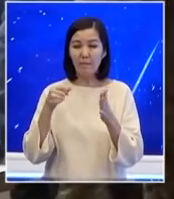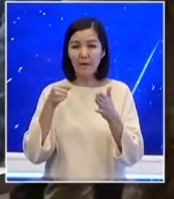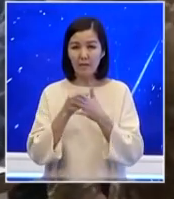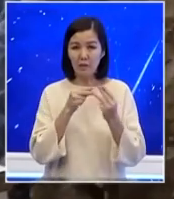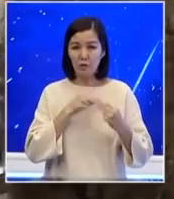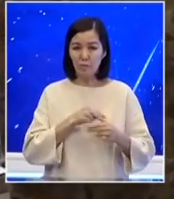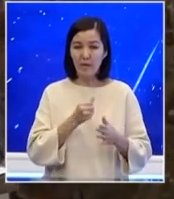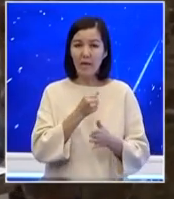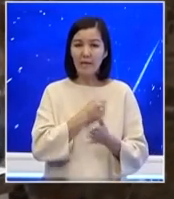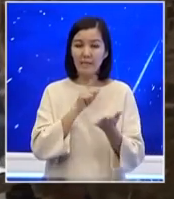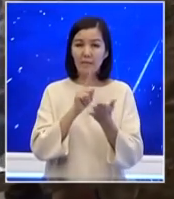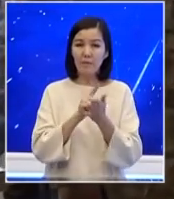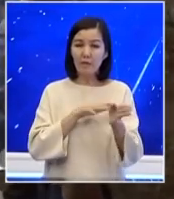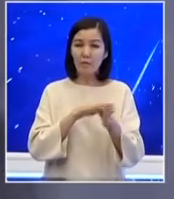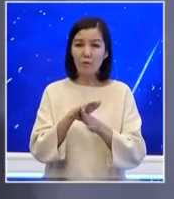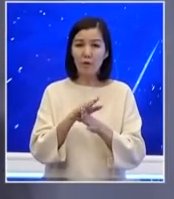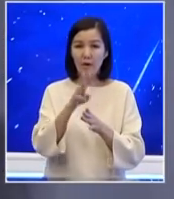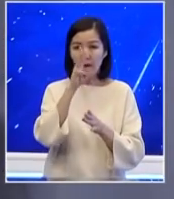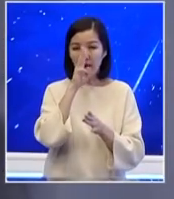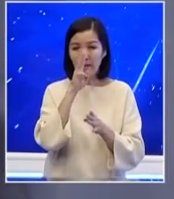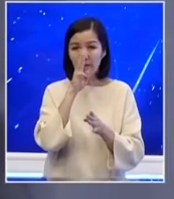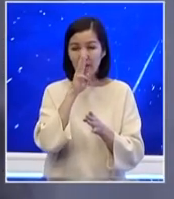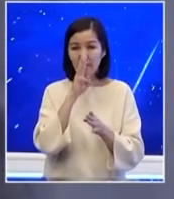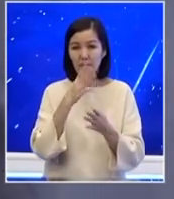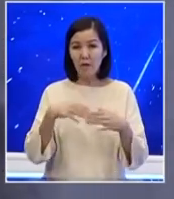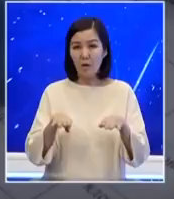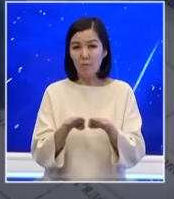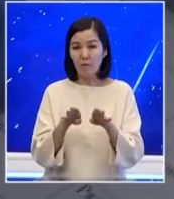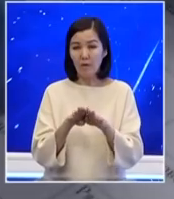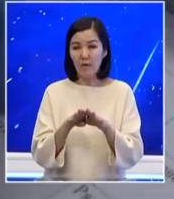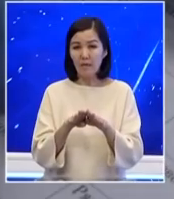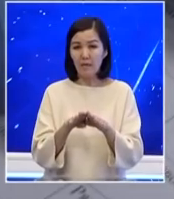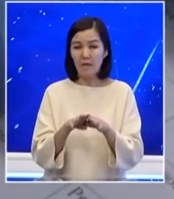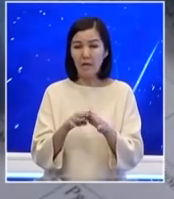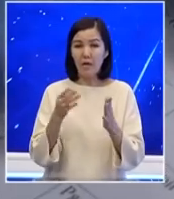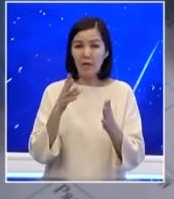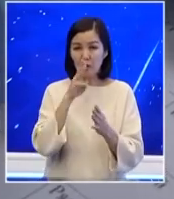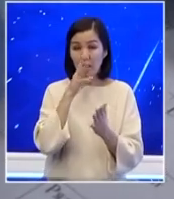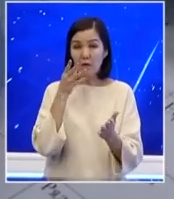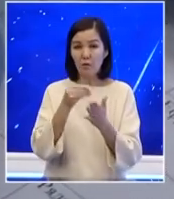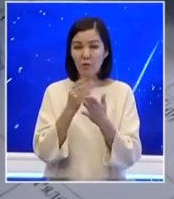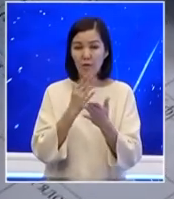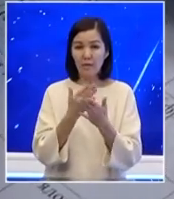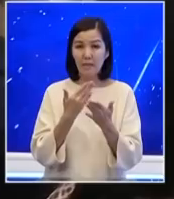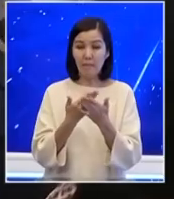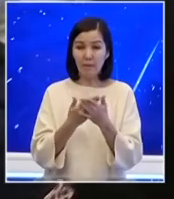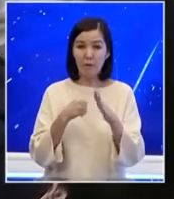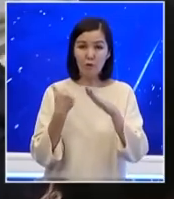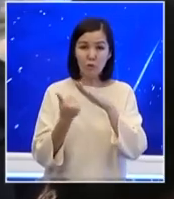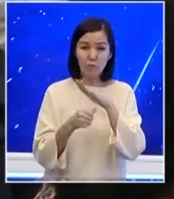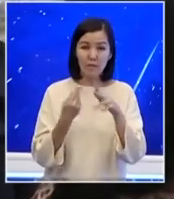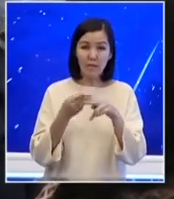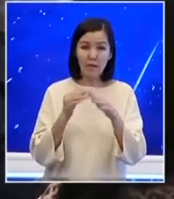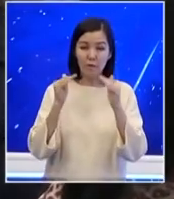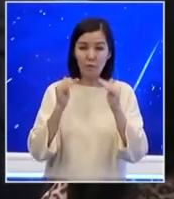міндетін өтеушілерге бұрынғы айлық табысы қандай мөлшерде болса, сол көлемде жалақы төленбек. Егер жұмыссыз болса, ең